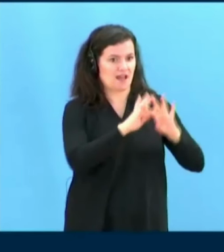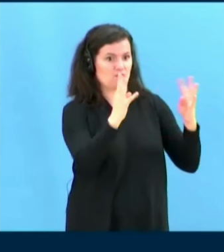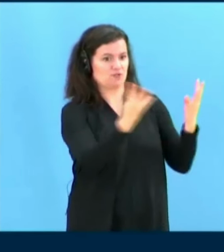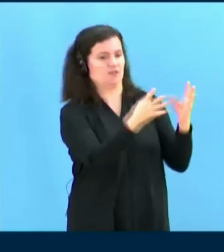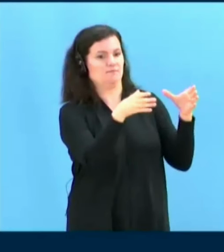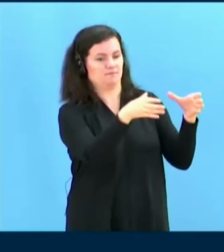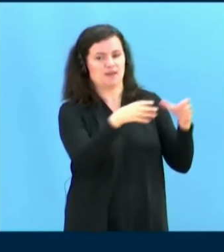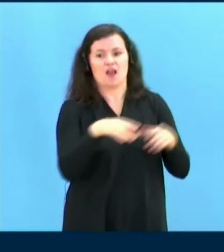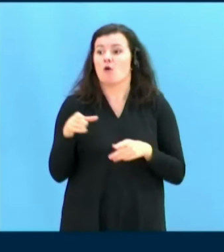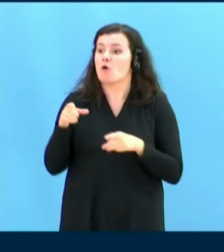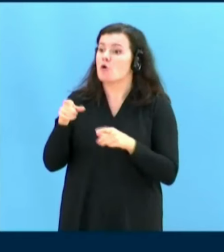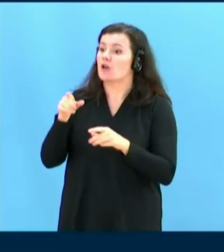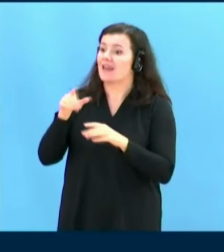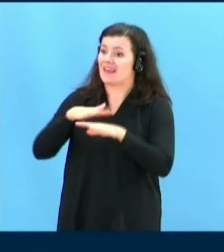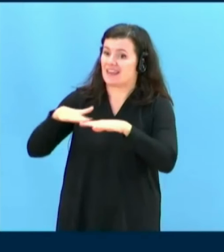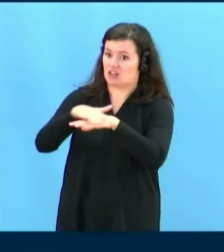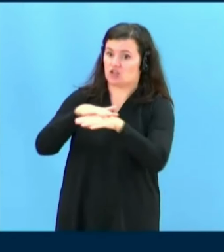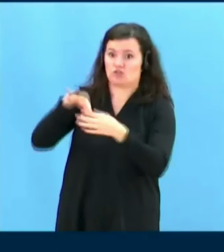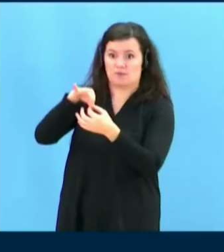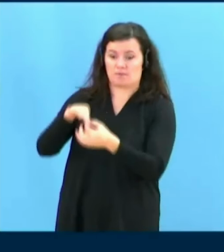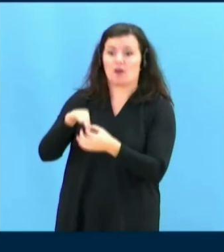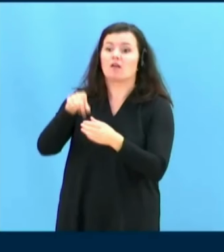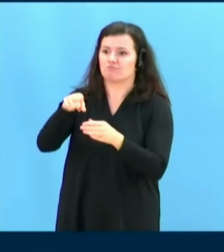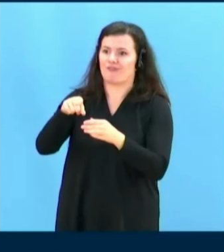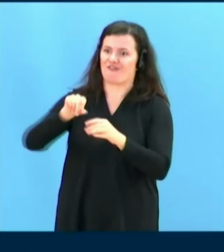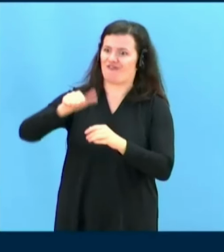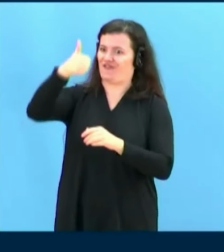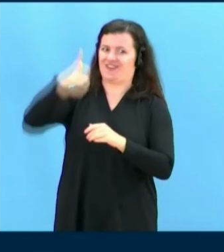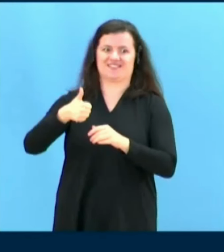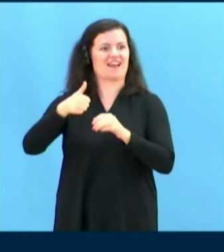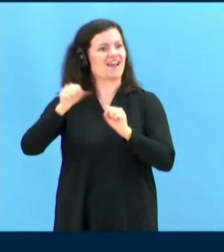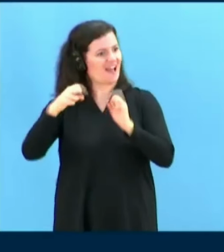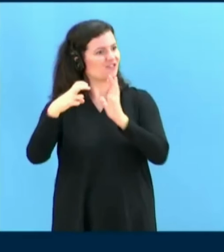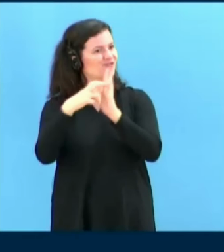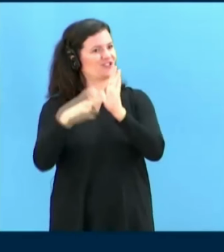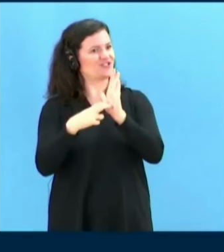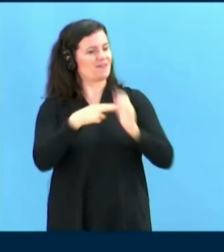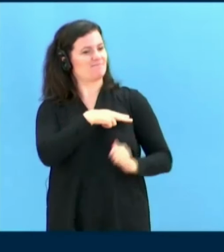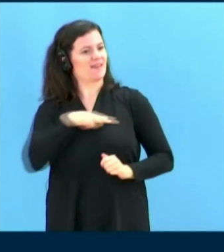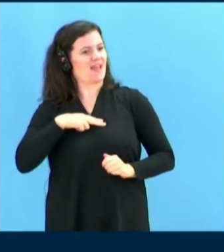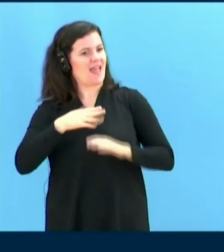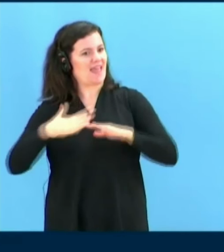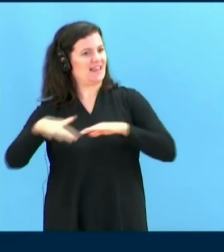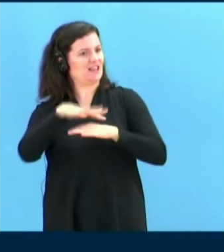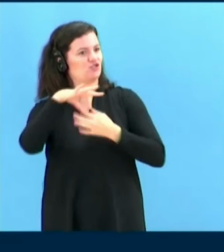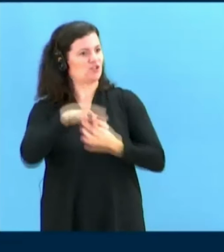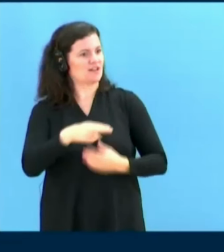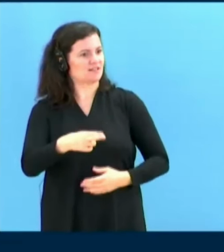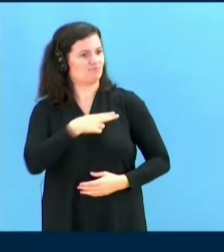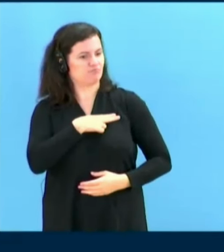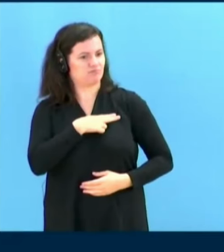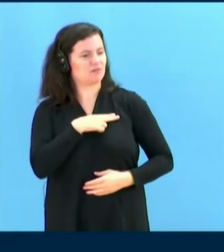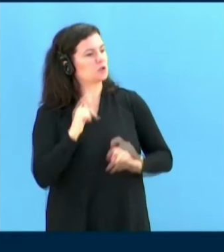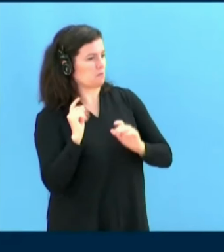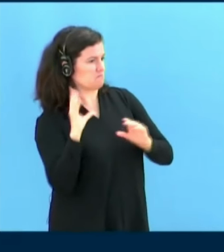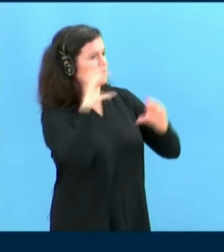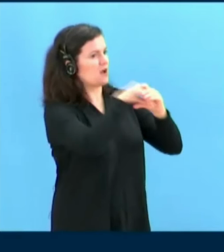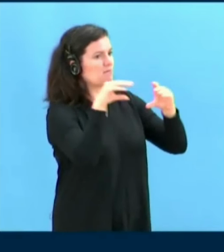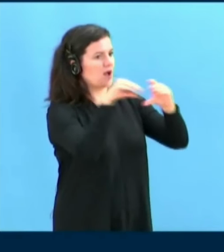представители коренных народов смогли зарегистрироваться именно как коренные народы. Это, безусловно, одно из больших